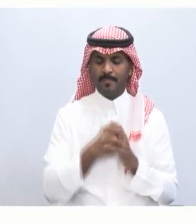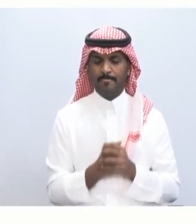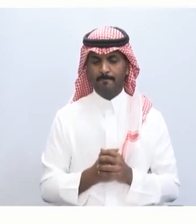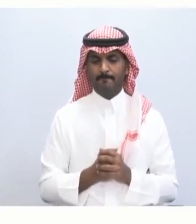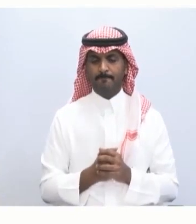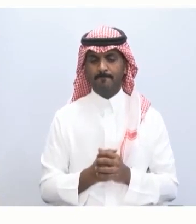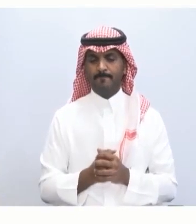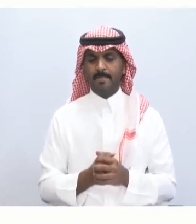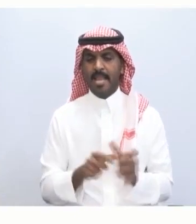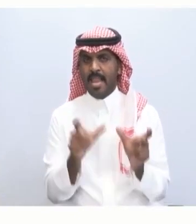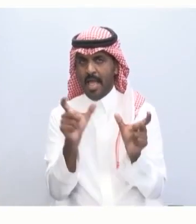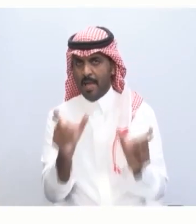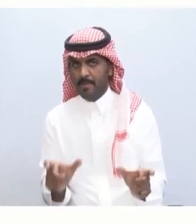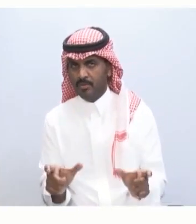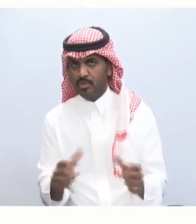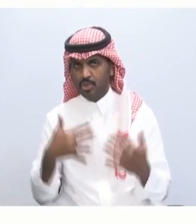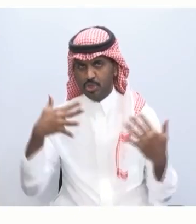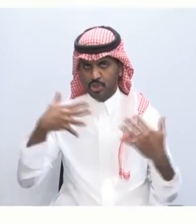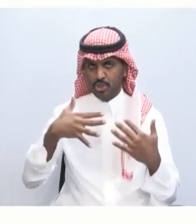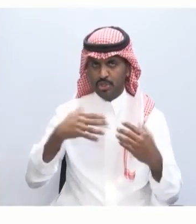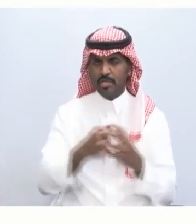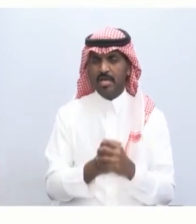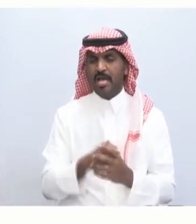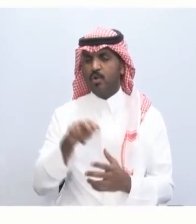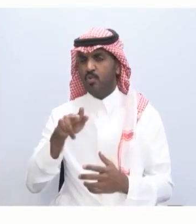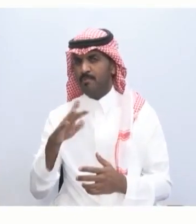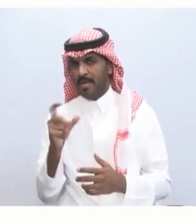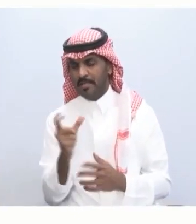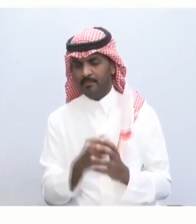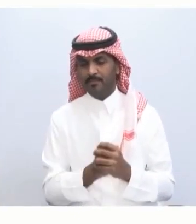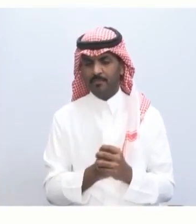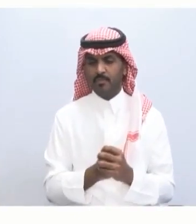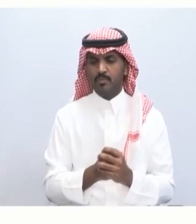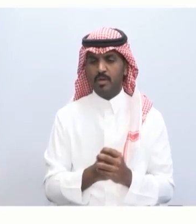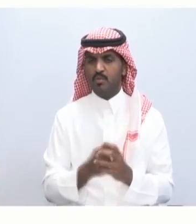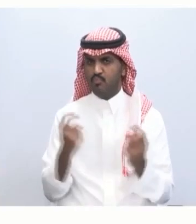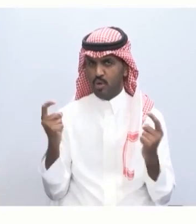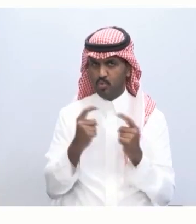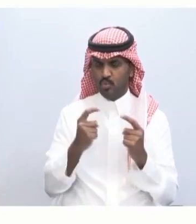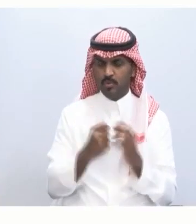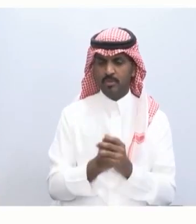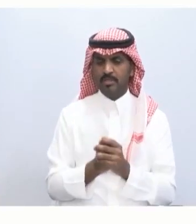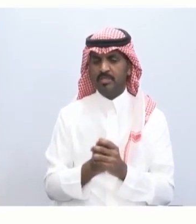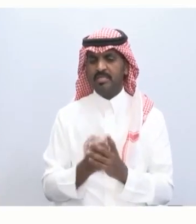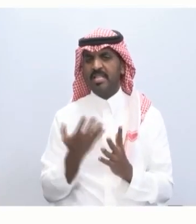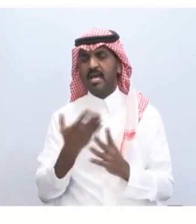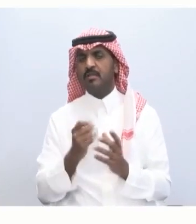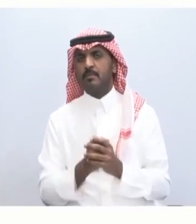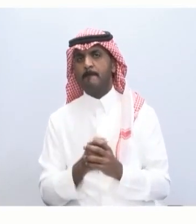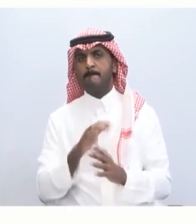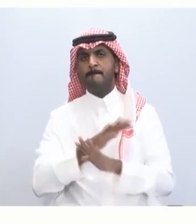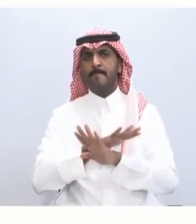الحاميات العثمانيه وهذه القوات المعتديه قامت وتدخلت حيث من